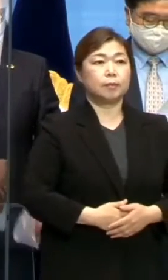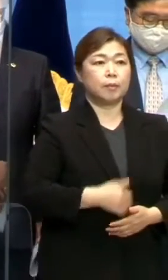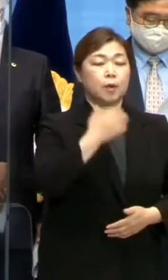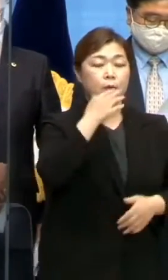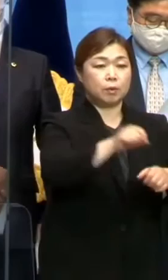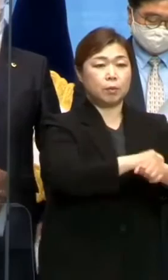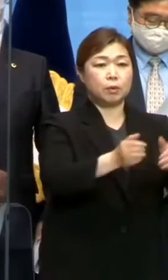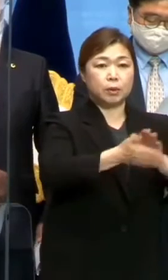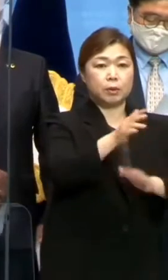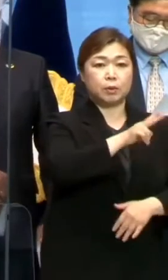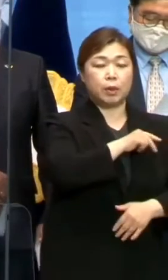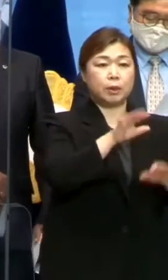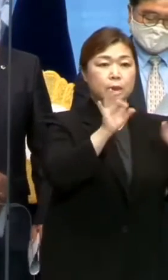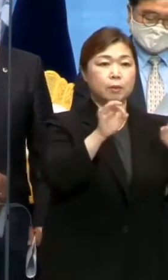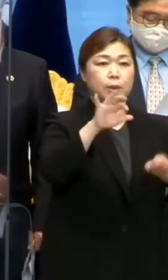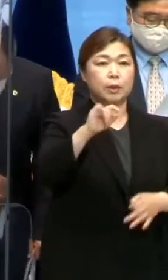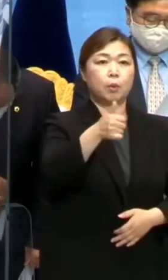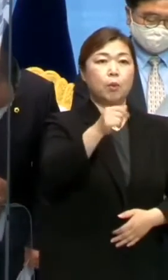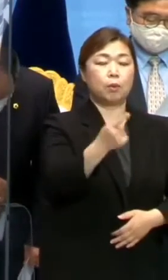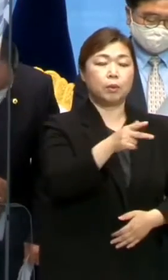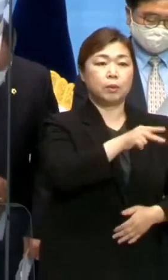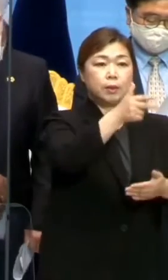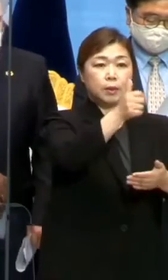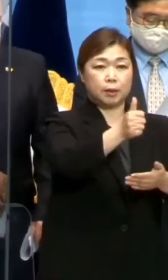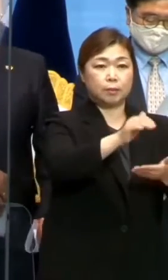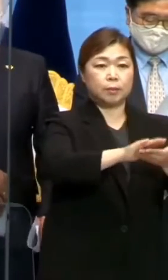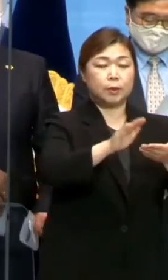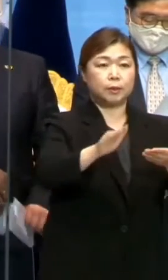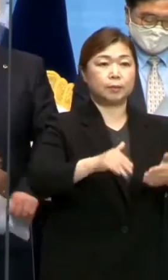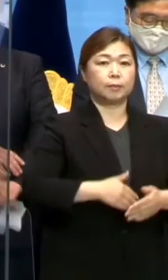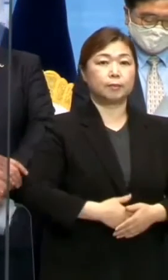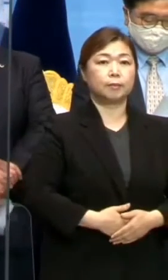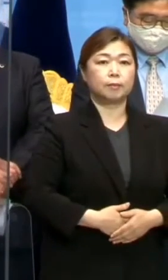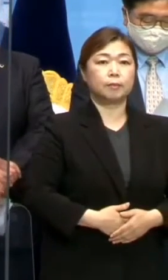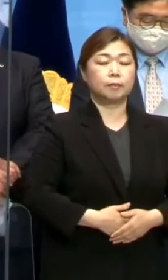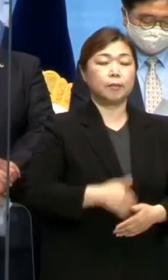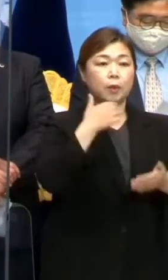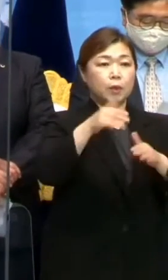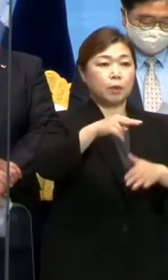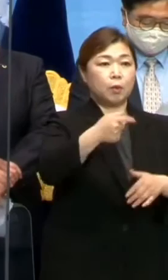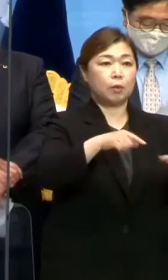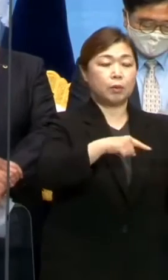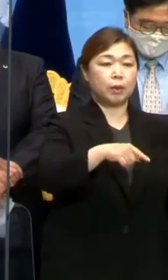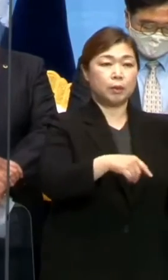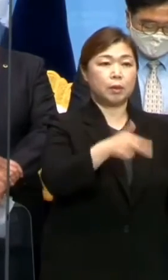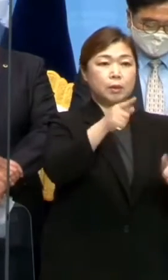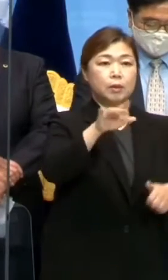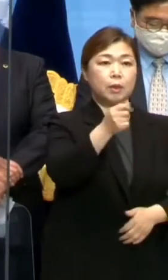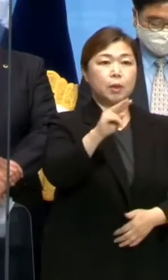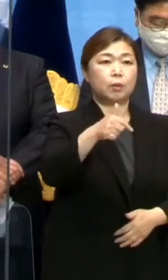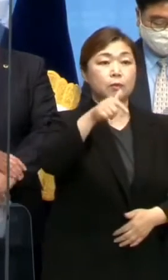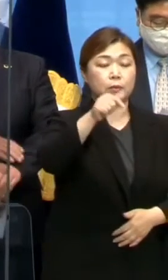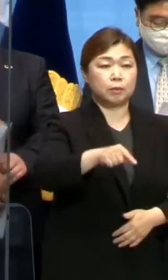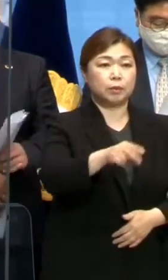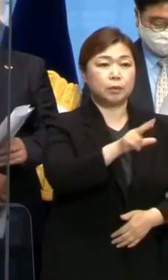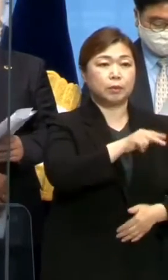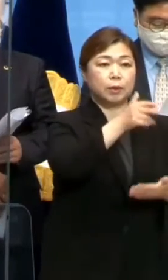서울특별시 이후 100 김인호 의장님 함께 해주셨습니다 경기도의회 장현국 의장님 함께